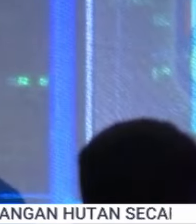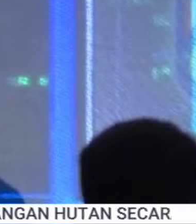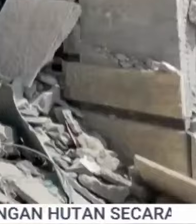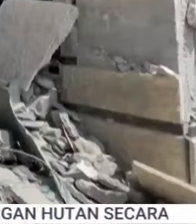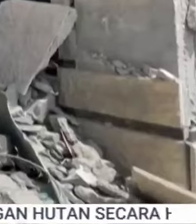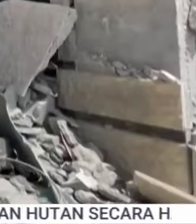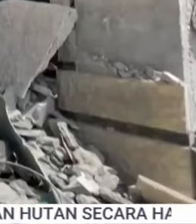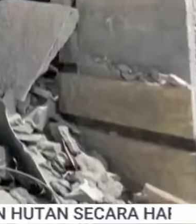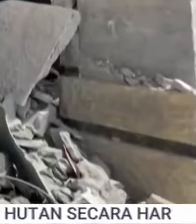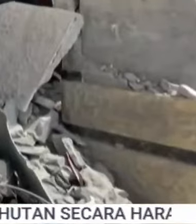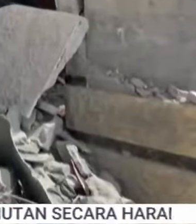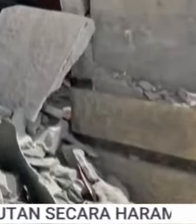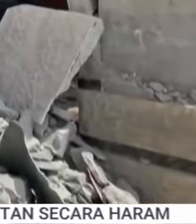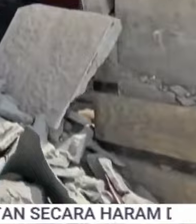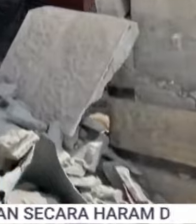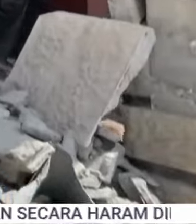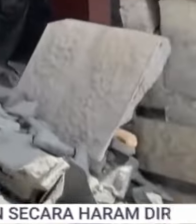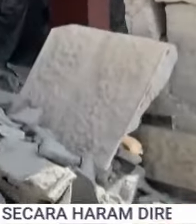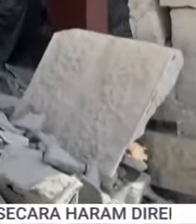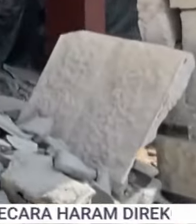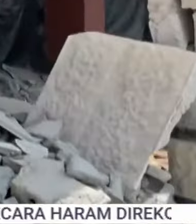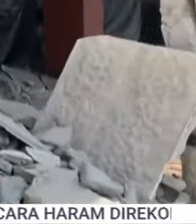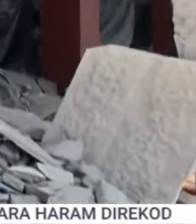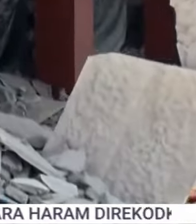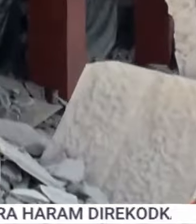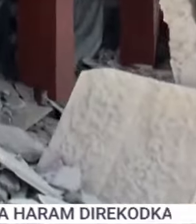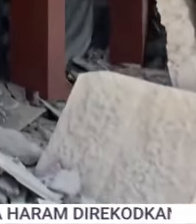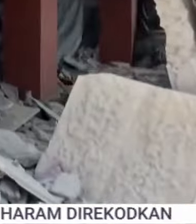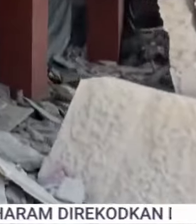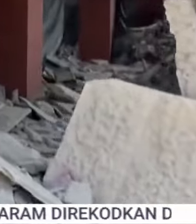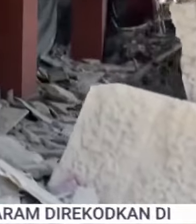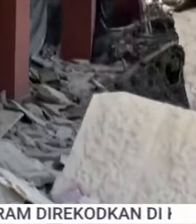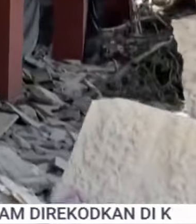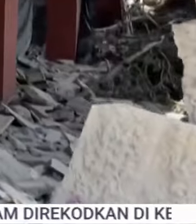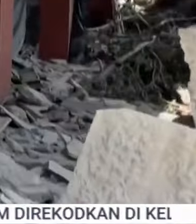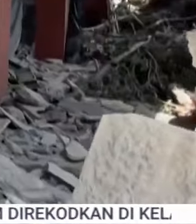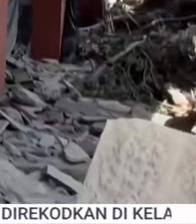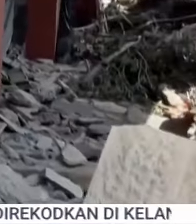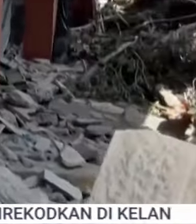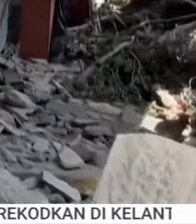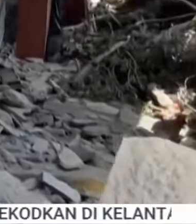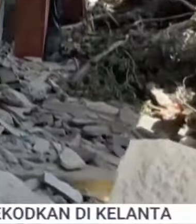Malaysia tuntut Amerika bertindak lebih tegas terhadap Israel.